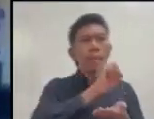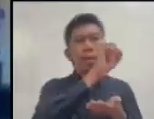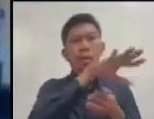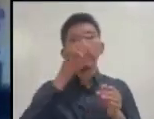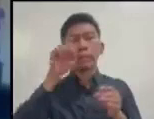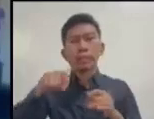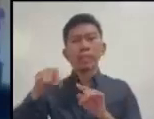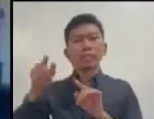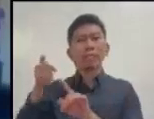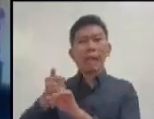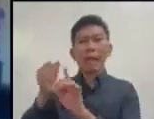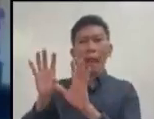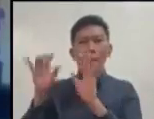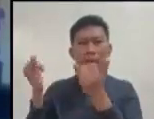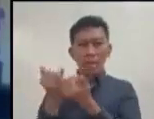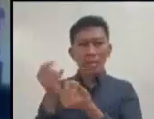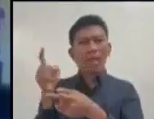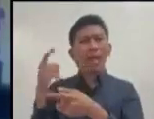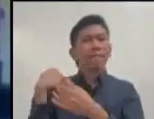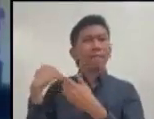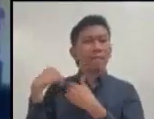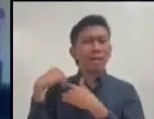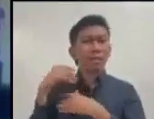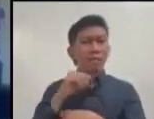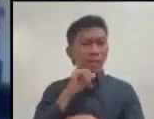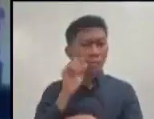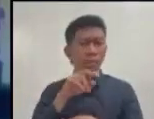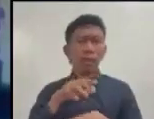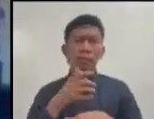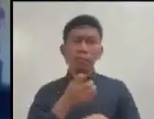Para hindi na lang po palagi yung consumer ang